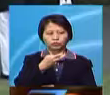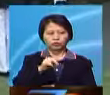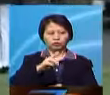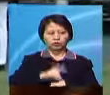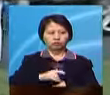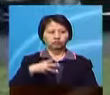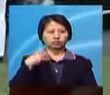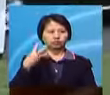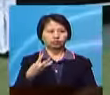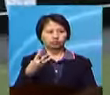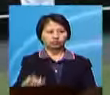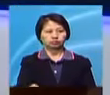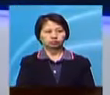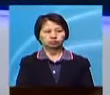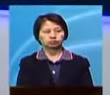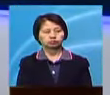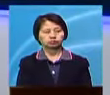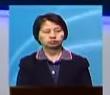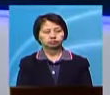Washington.